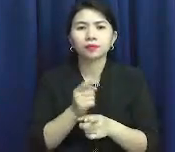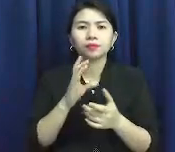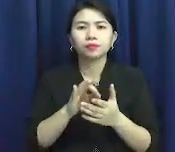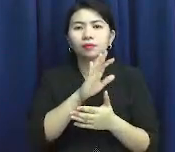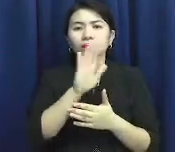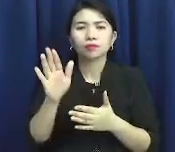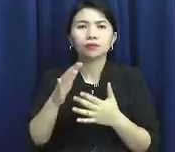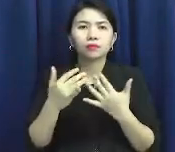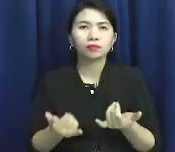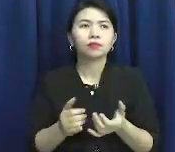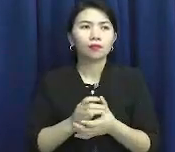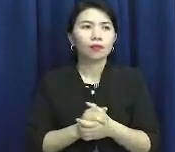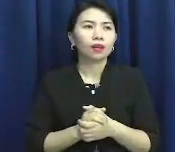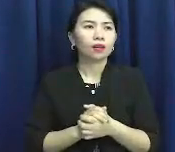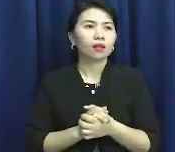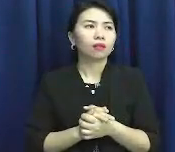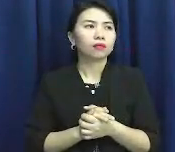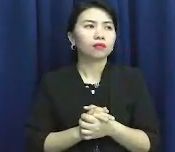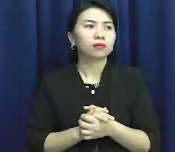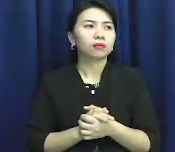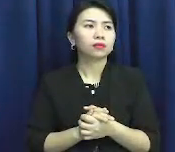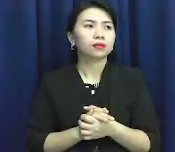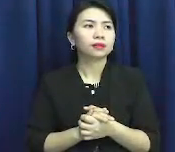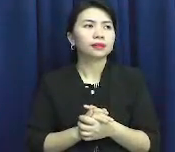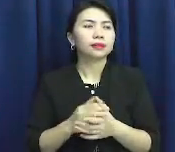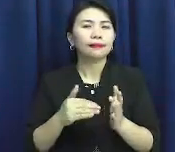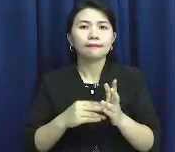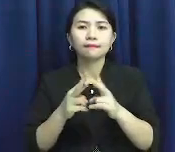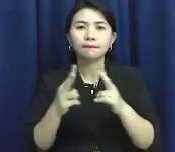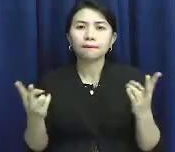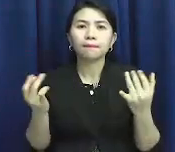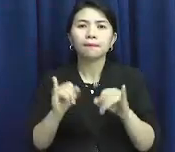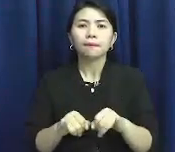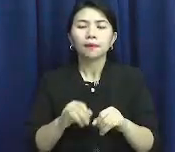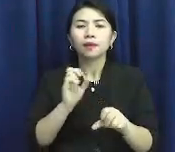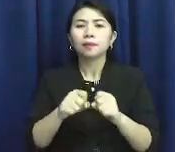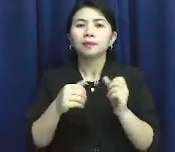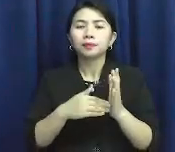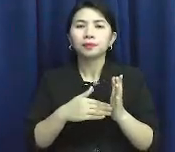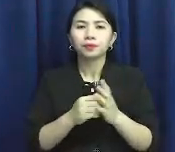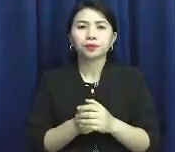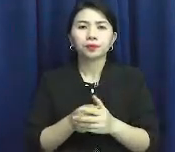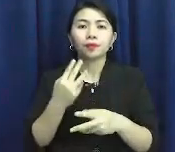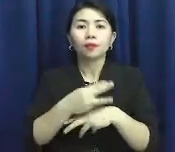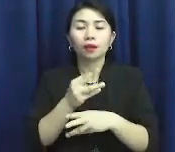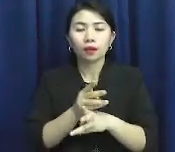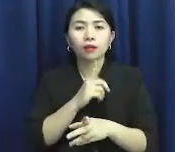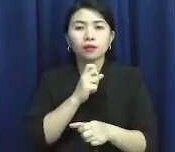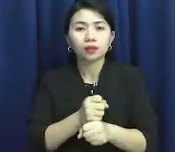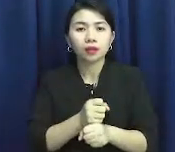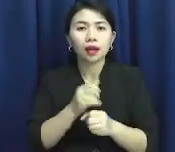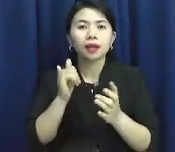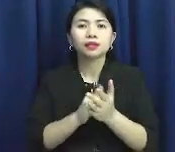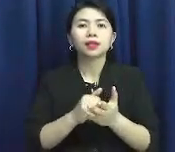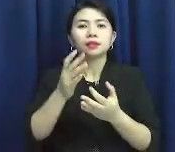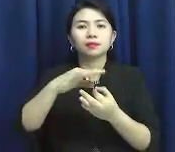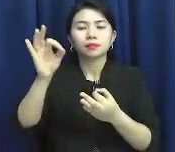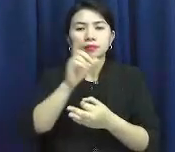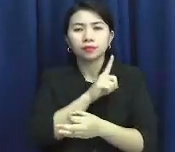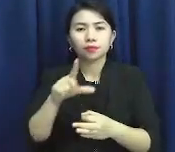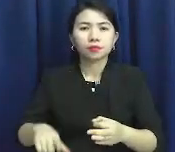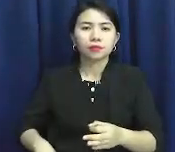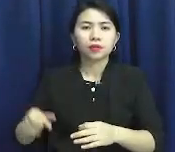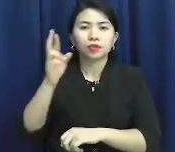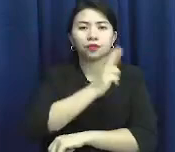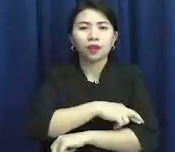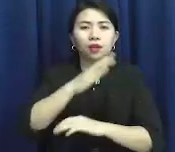kalagayang spiritual sa season na ito? Napaka-importante yan. Kaya again, ulit ko, make sure that the Spirit of the Lord